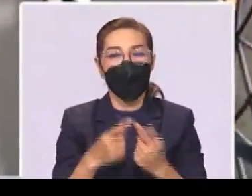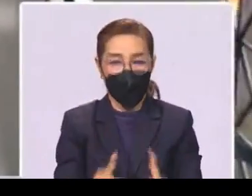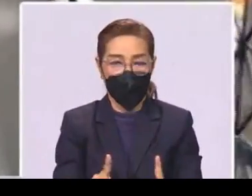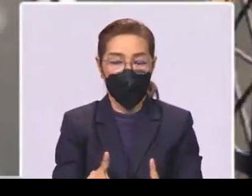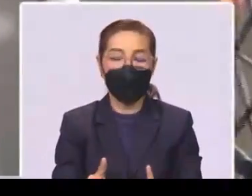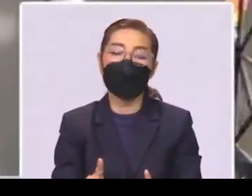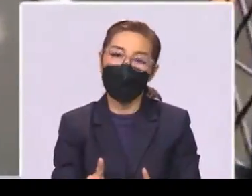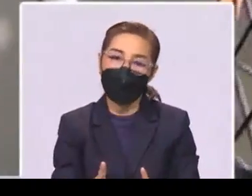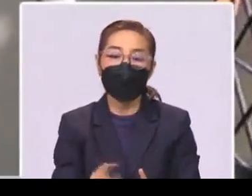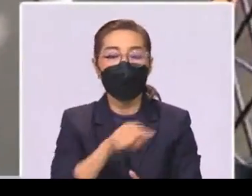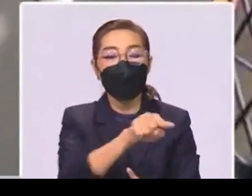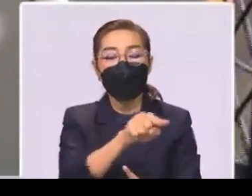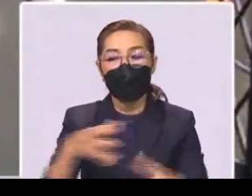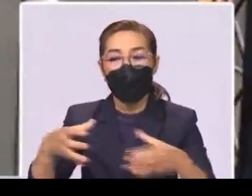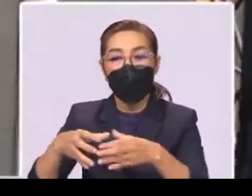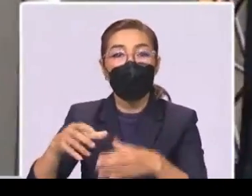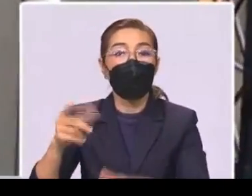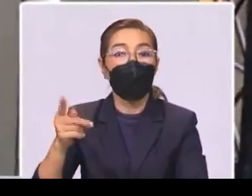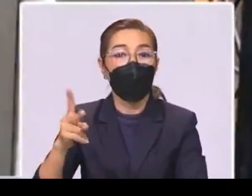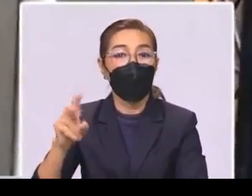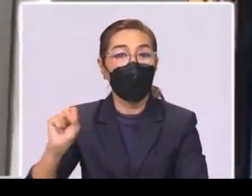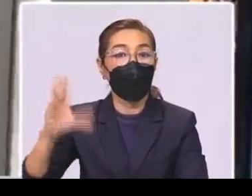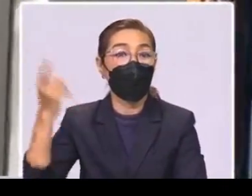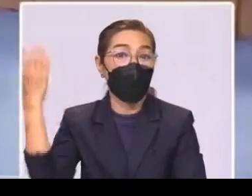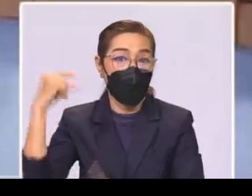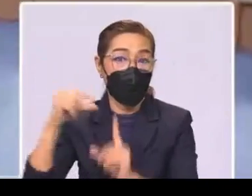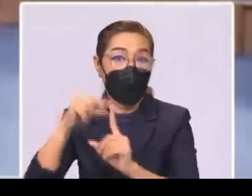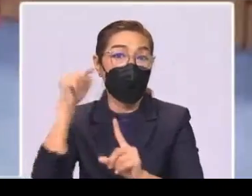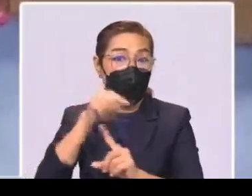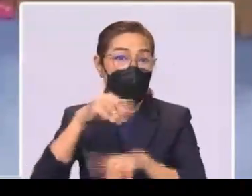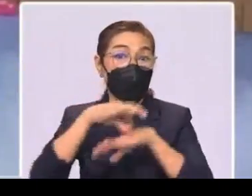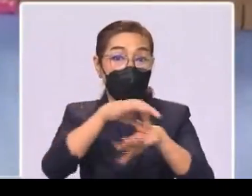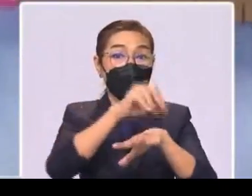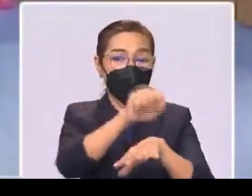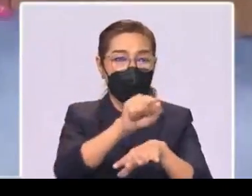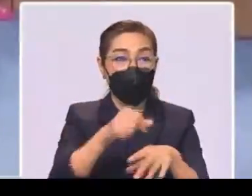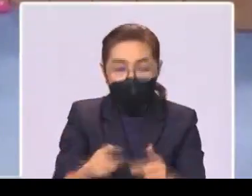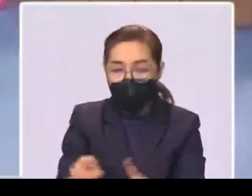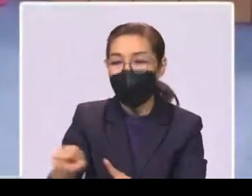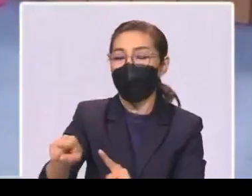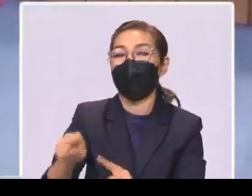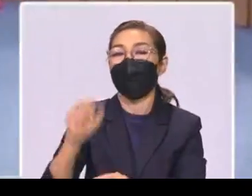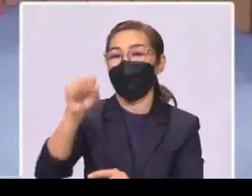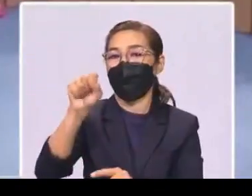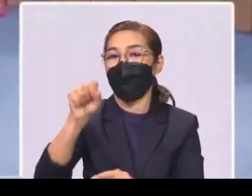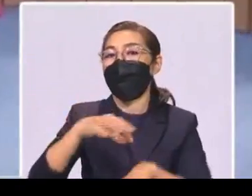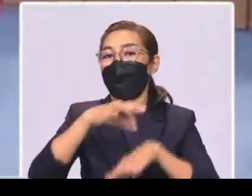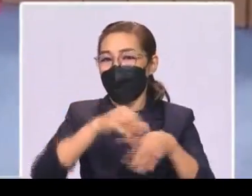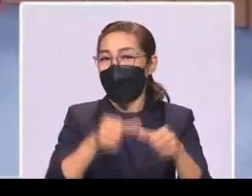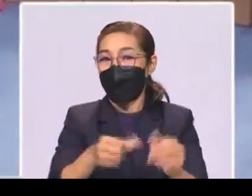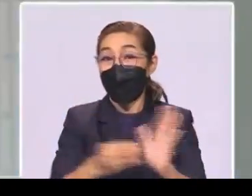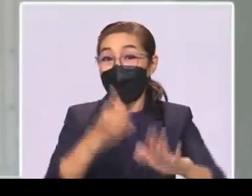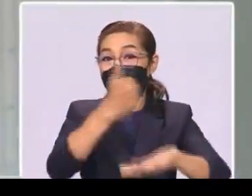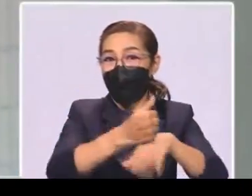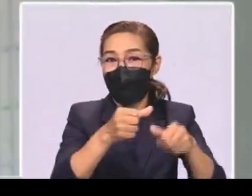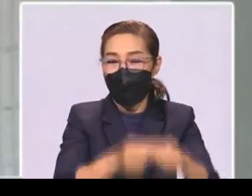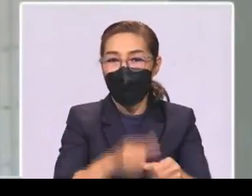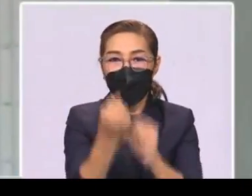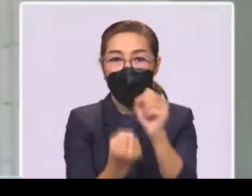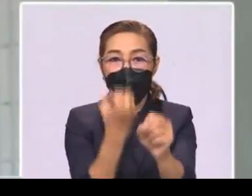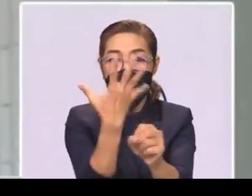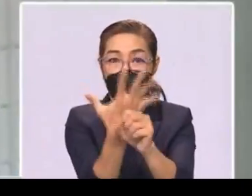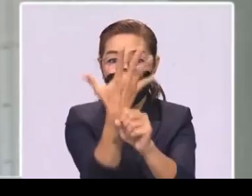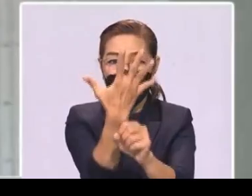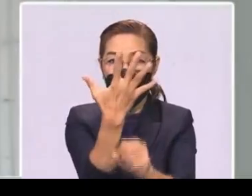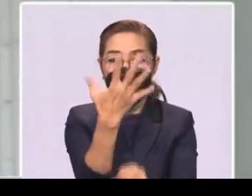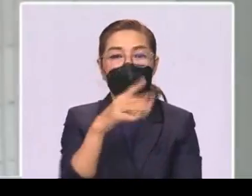จากว่าเป็นการแต่งตั้งของคสชนะครับอ่ะนี่ไงทีมงานส่งมาบอก 5ปี 46วันครับเพ้แ 5ปี